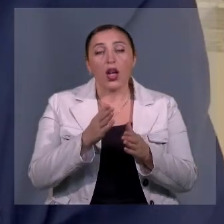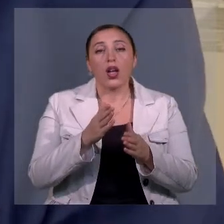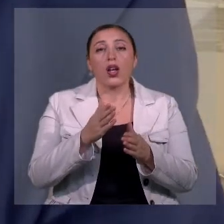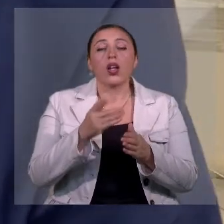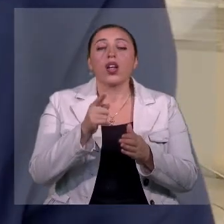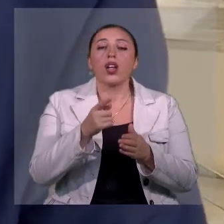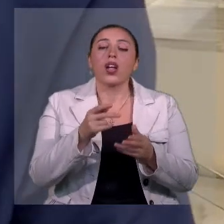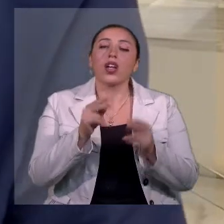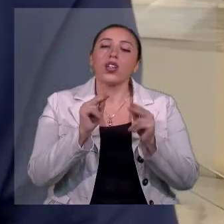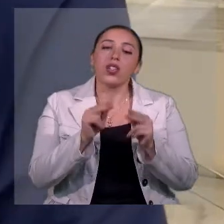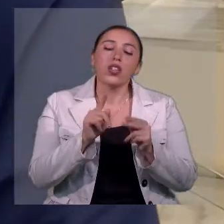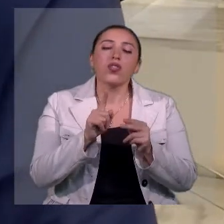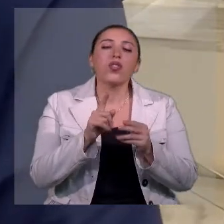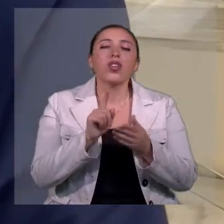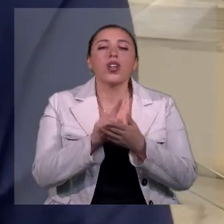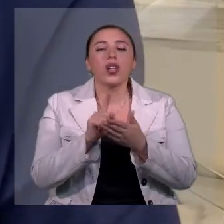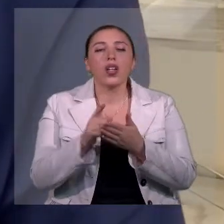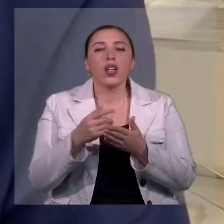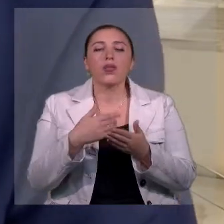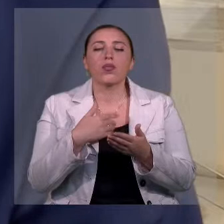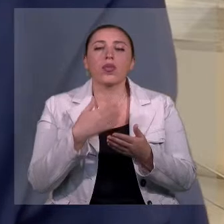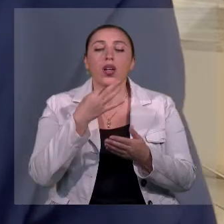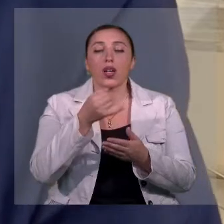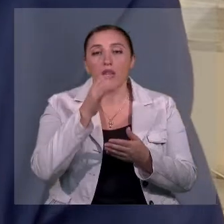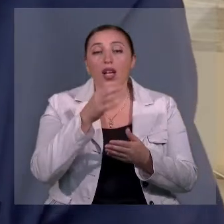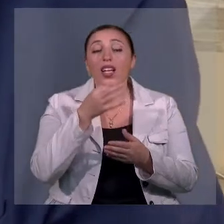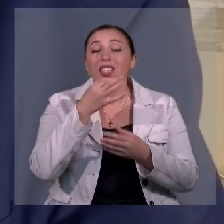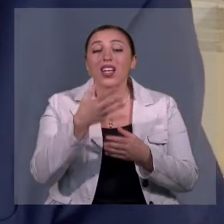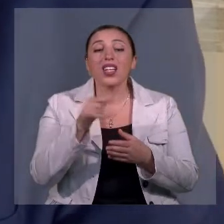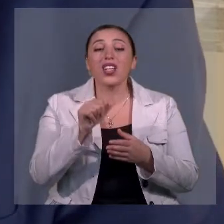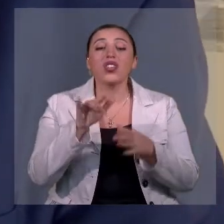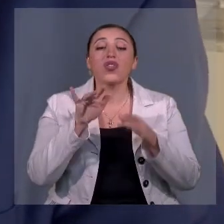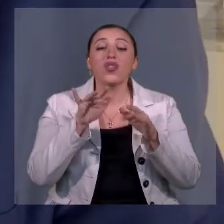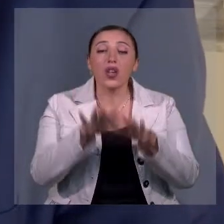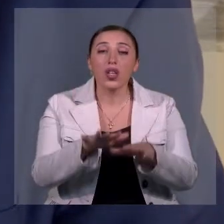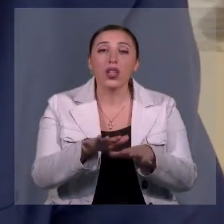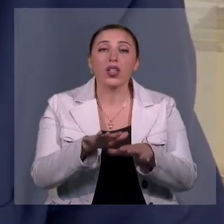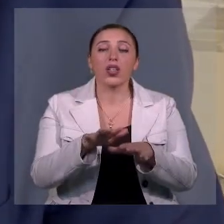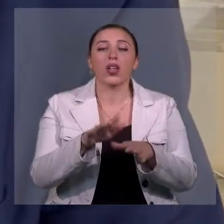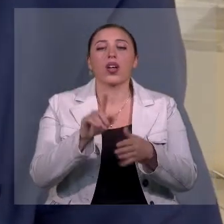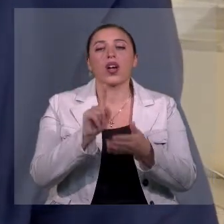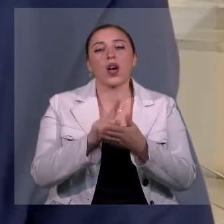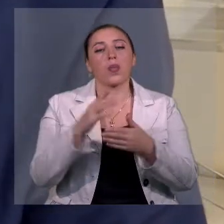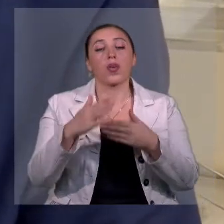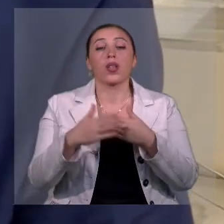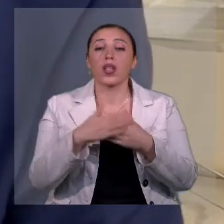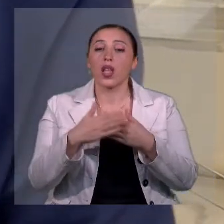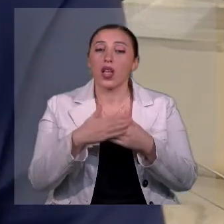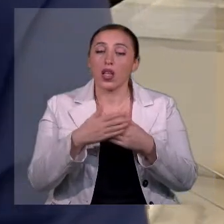վերջինացան ճշմարտություն ձեզ ներկայացնել։ Ցանկացած արարք քրեայիրավական գնահատական պետք է